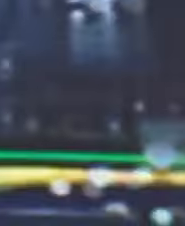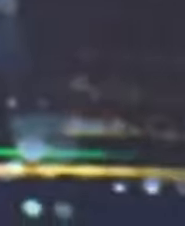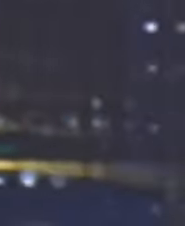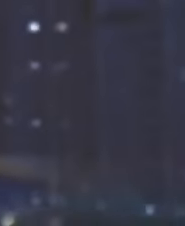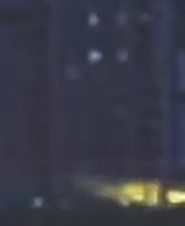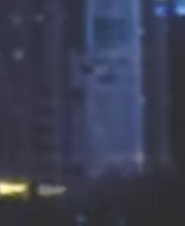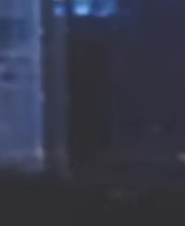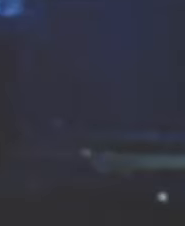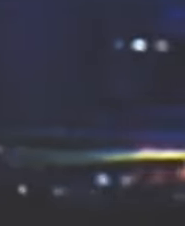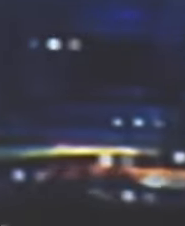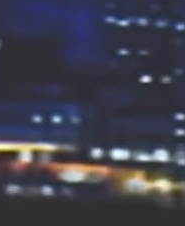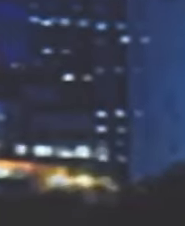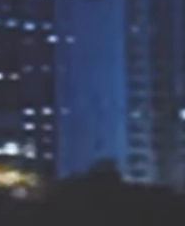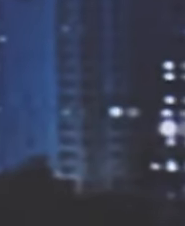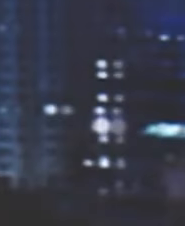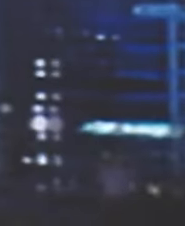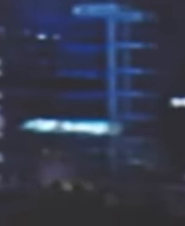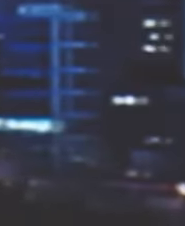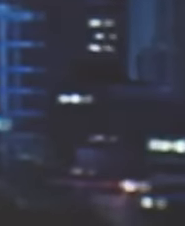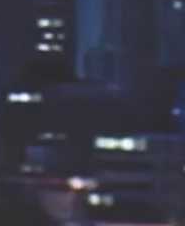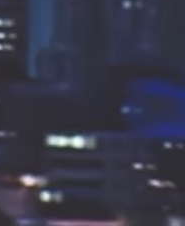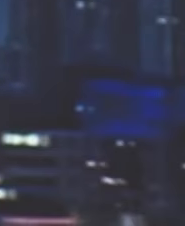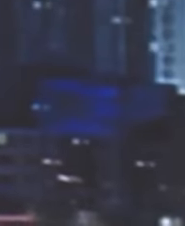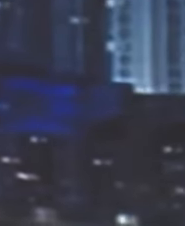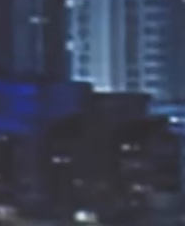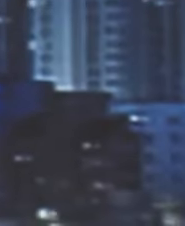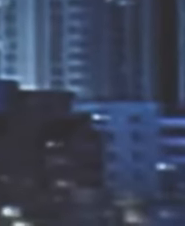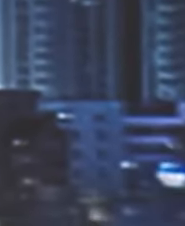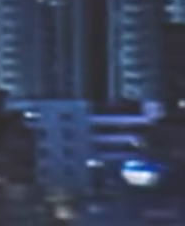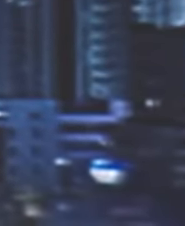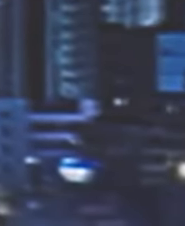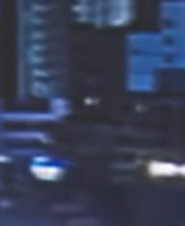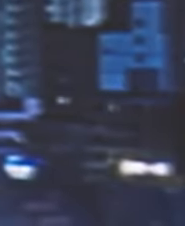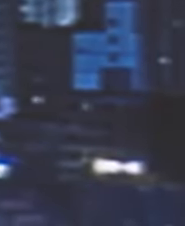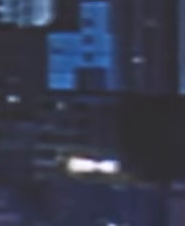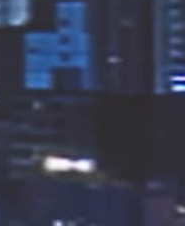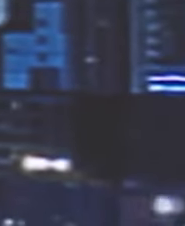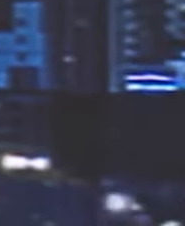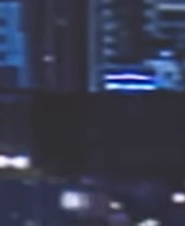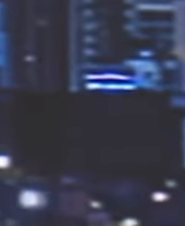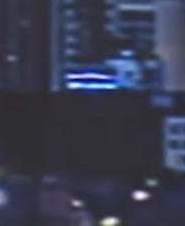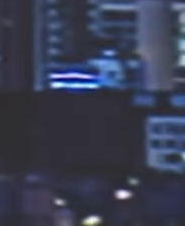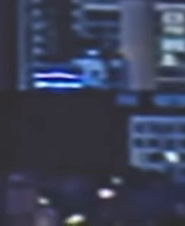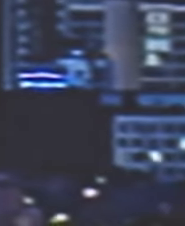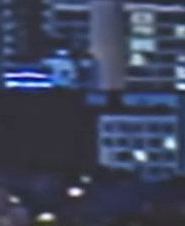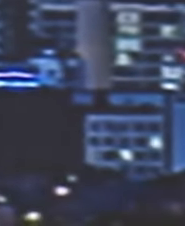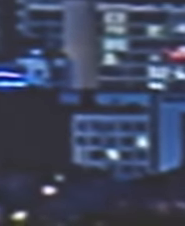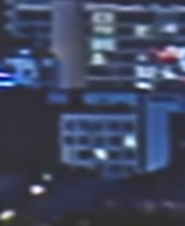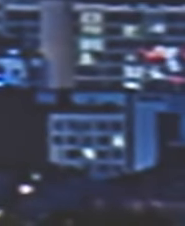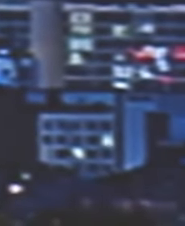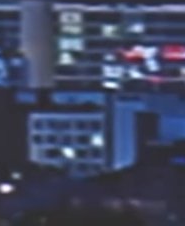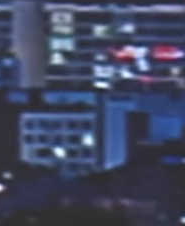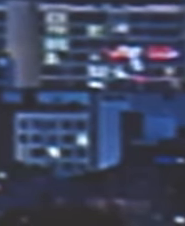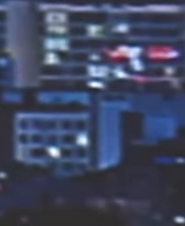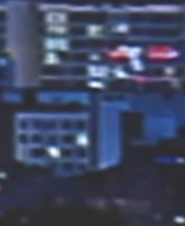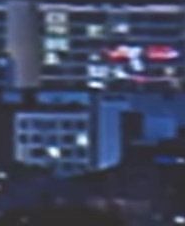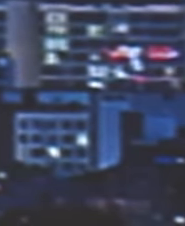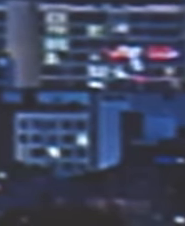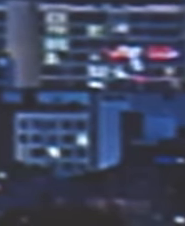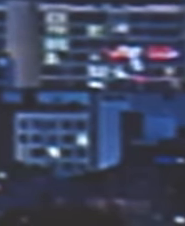정입니다 jbc 뉴스를 해신 여러분 고맙습니다 저희는 저녁 6시 50분 뉴스룸에서 뵙겠습니다